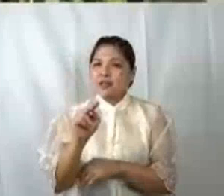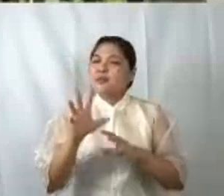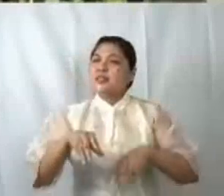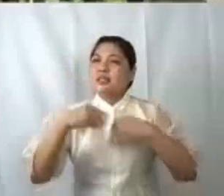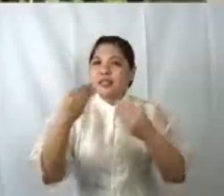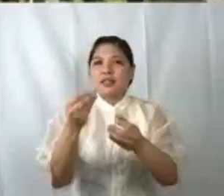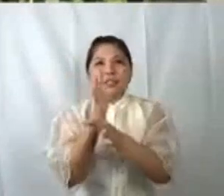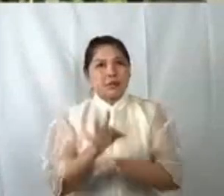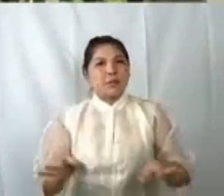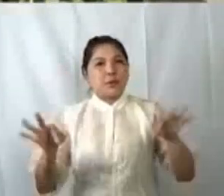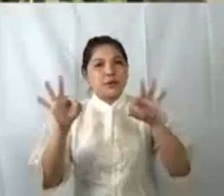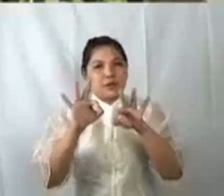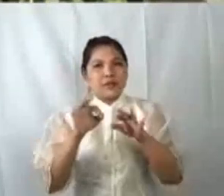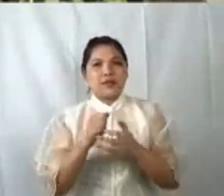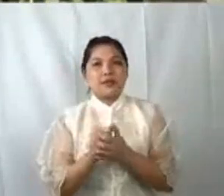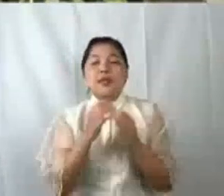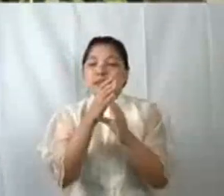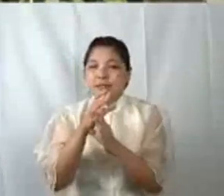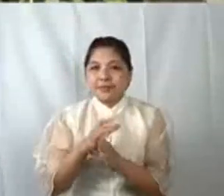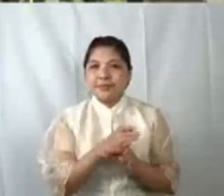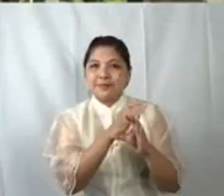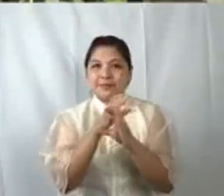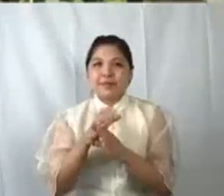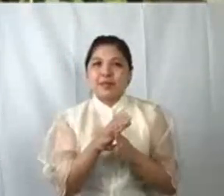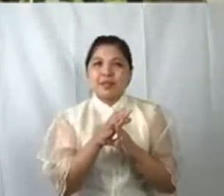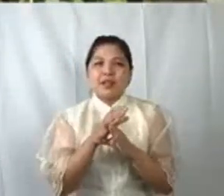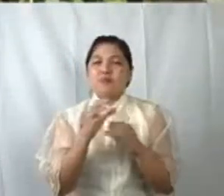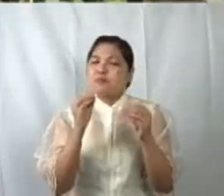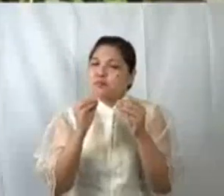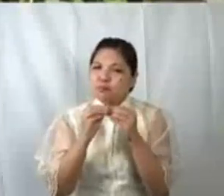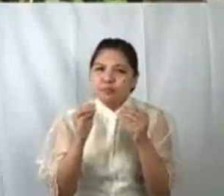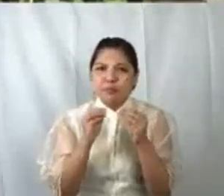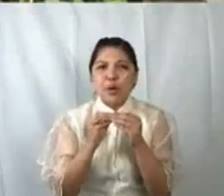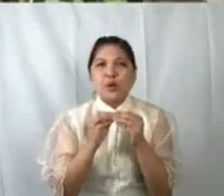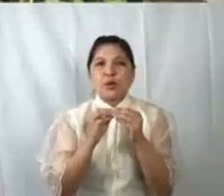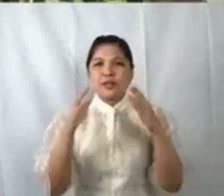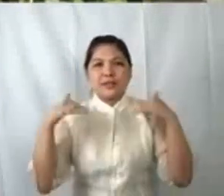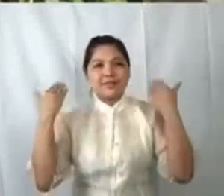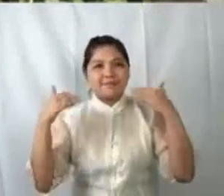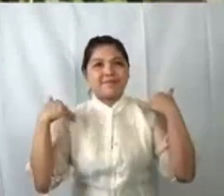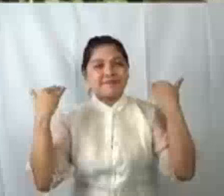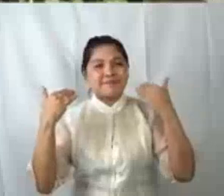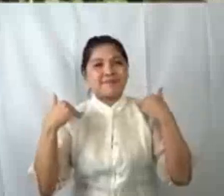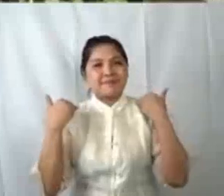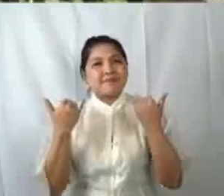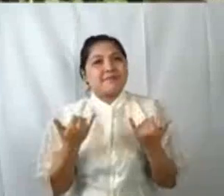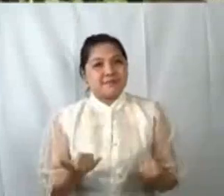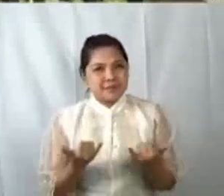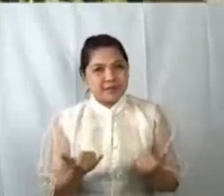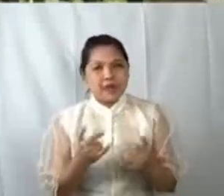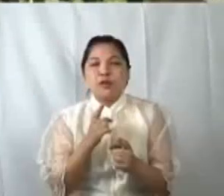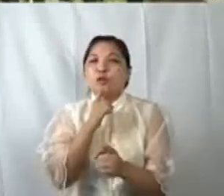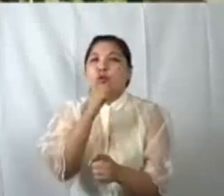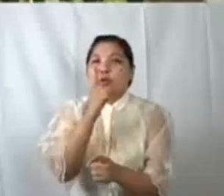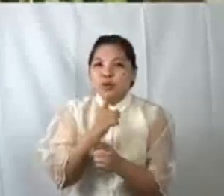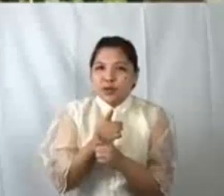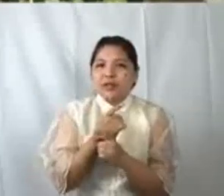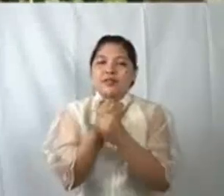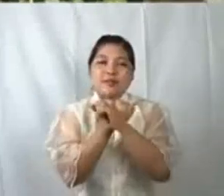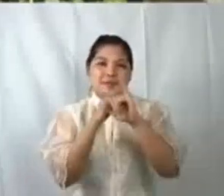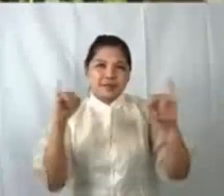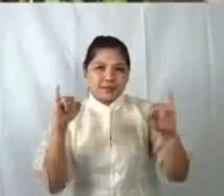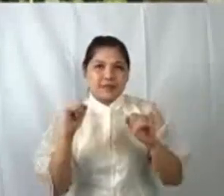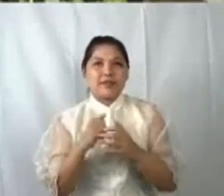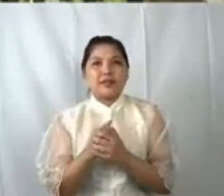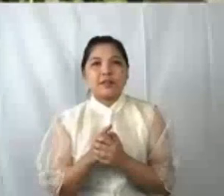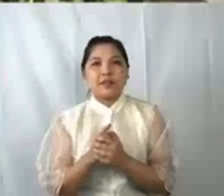pahalagahan at ating ingatan higit ang ating mga kabataan sa ngayon. Tunay na ang kasarinlan